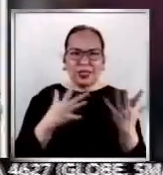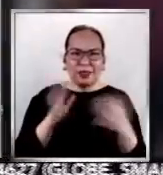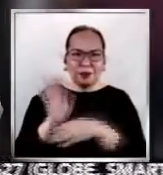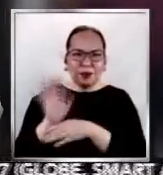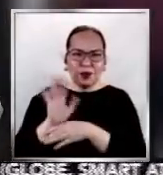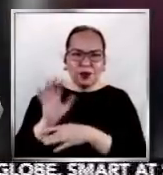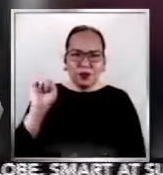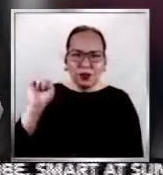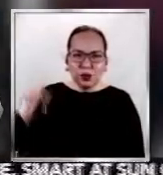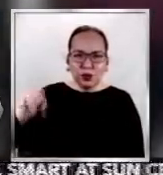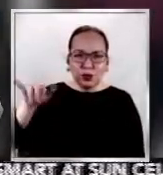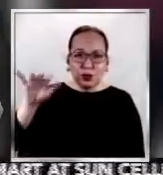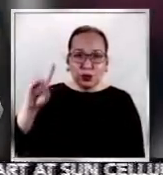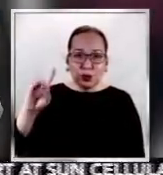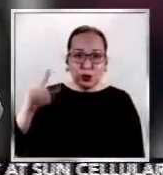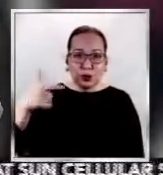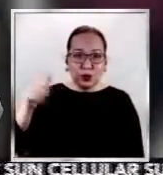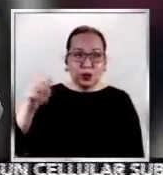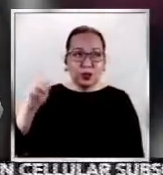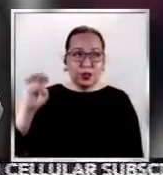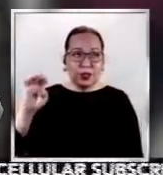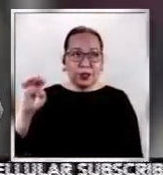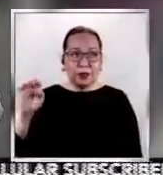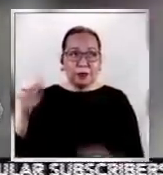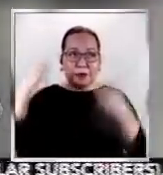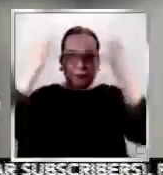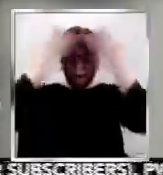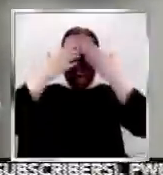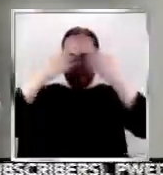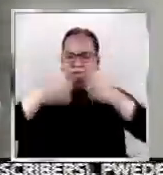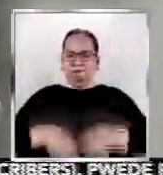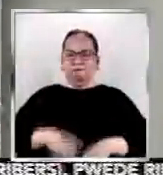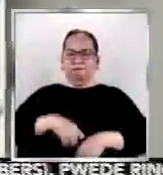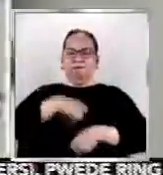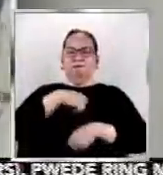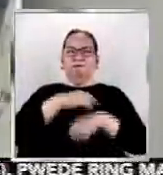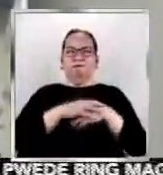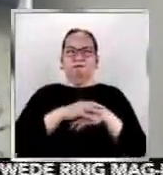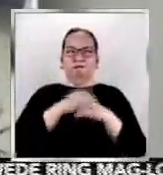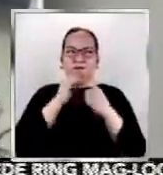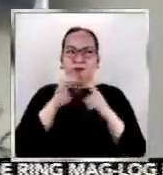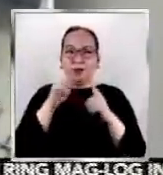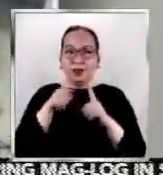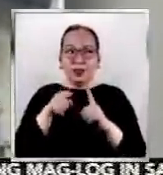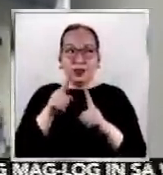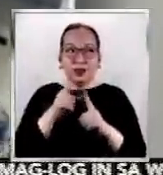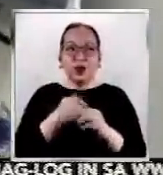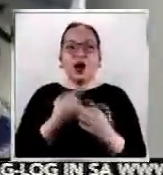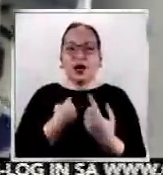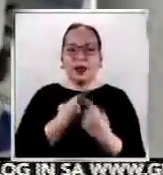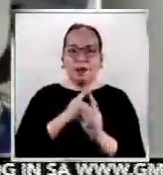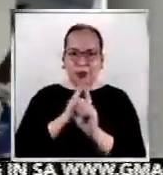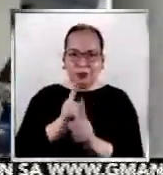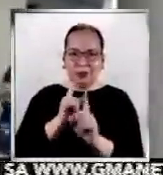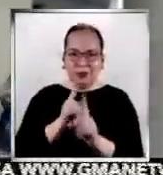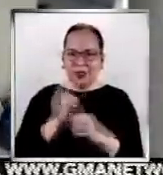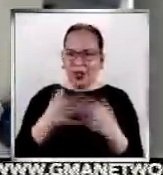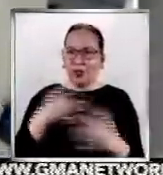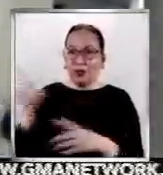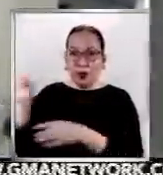Squid Game ay hindi sumasagot ang mga nakamaskarang guard, dito raw ay sasagutin nila lahat ng katanungan tungkol